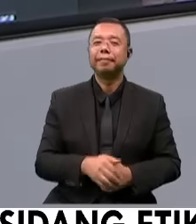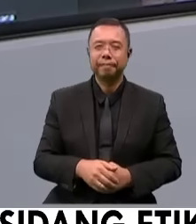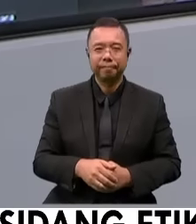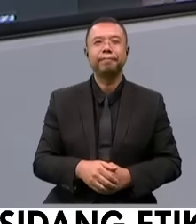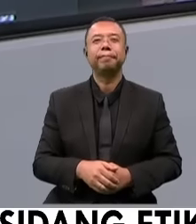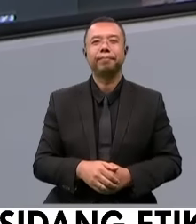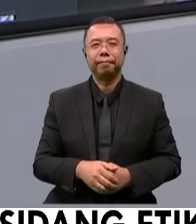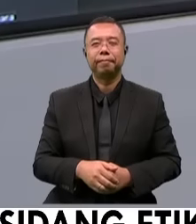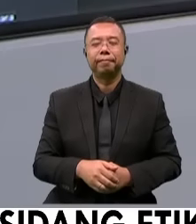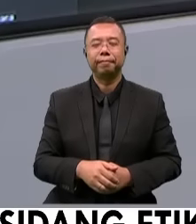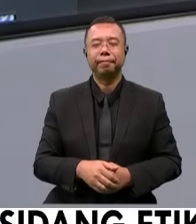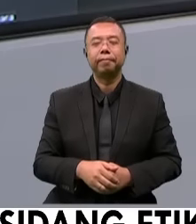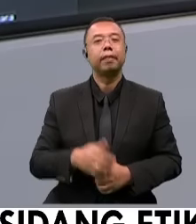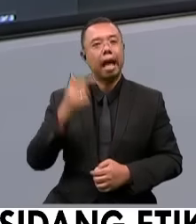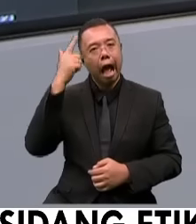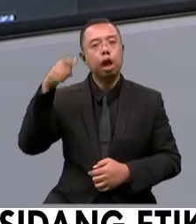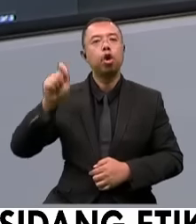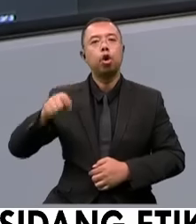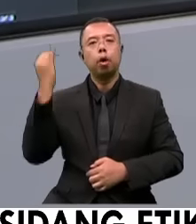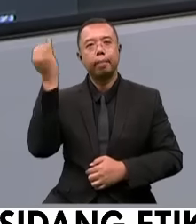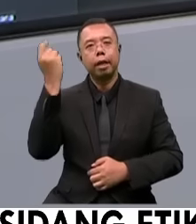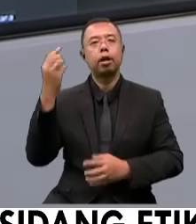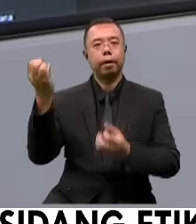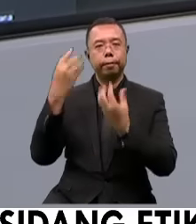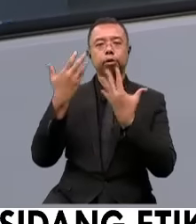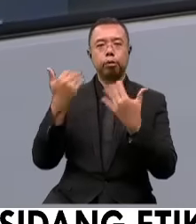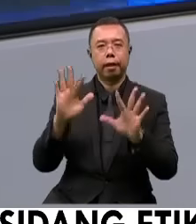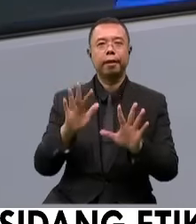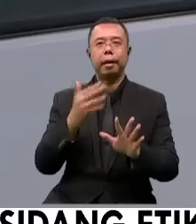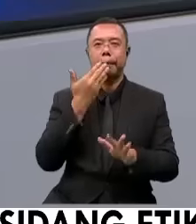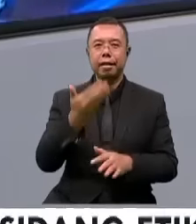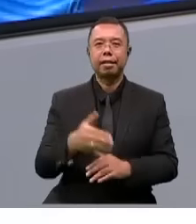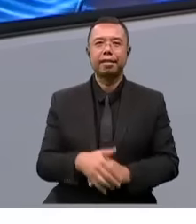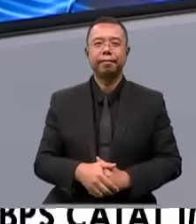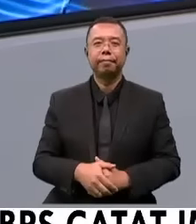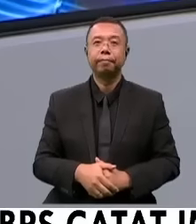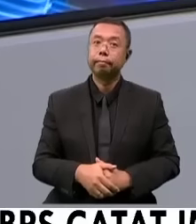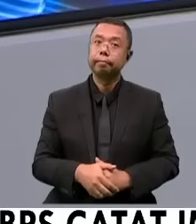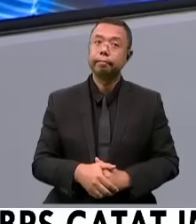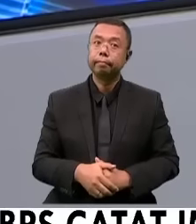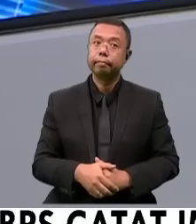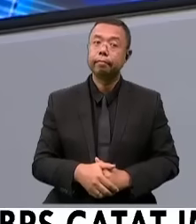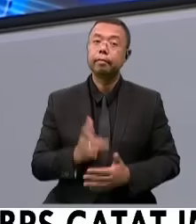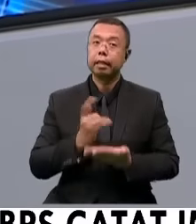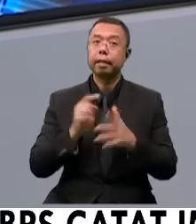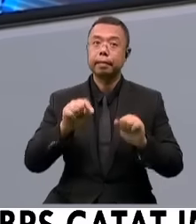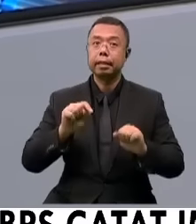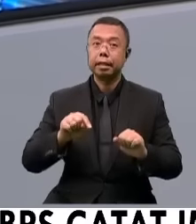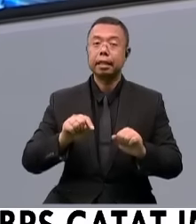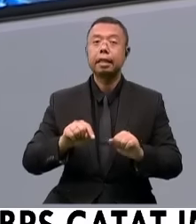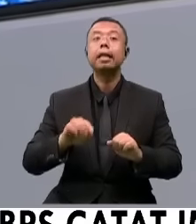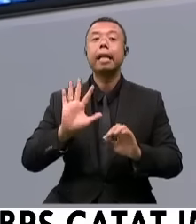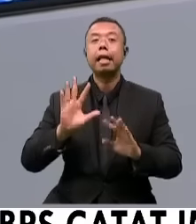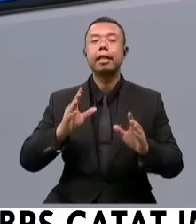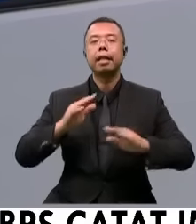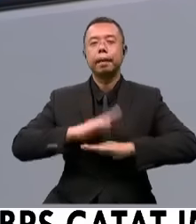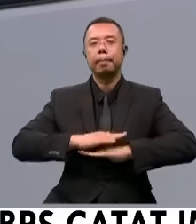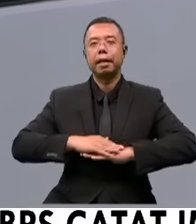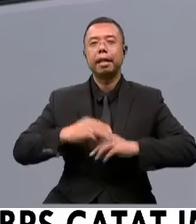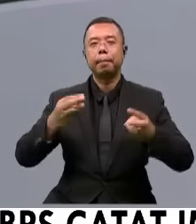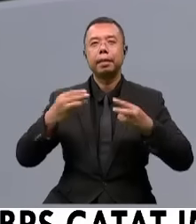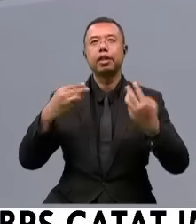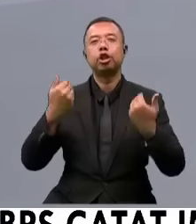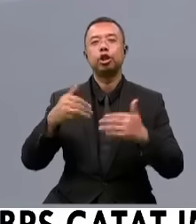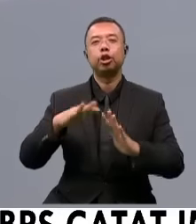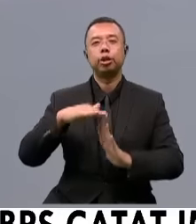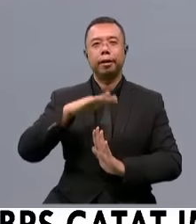eh atau hukum internasional sudah mencerahkan kami Selamat pagi Prof pemira Tetaplah bersama kami zona bisnis akan kembali selepas